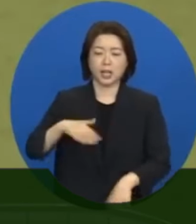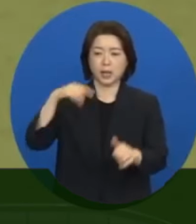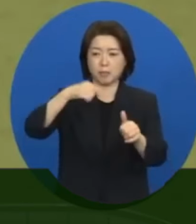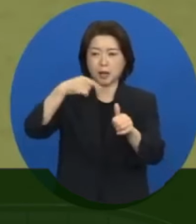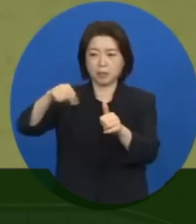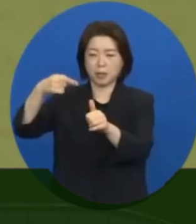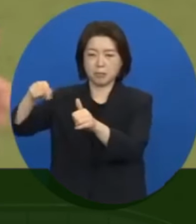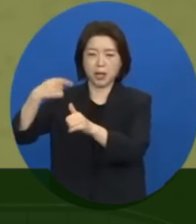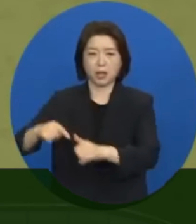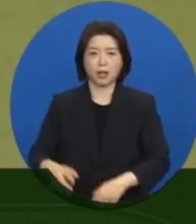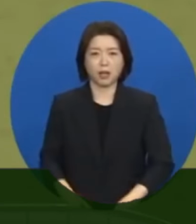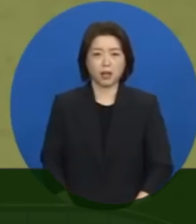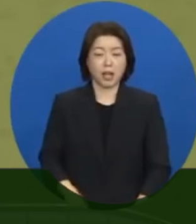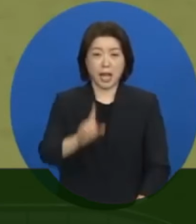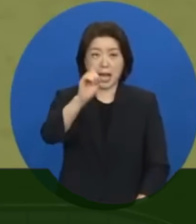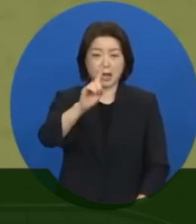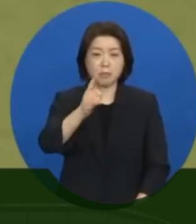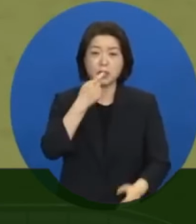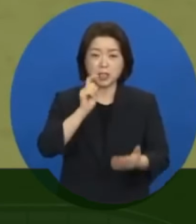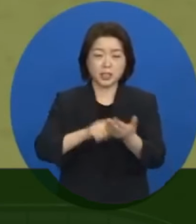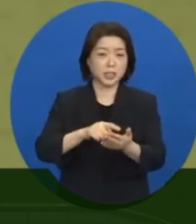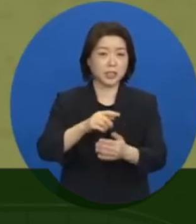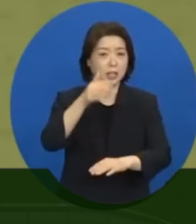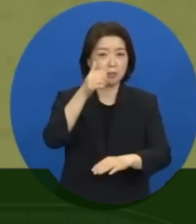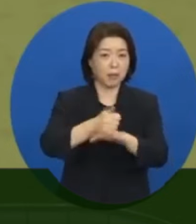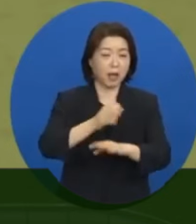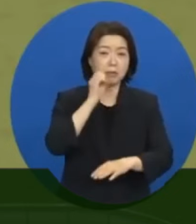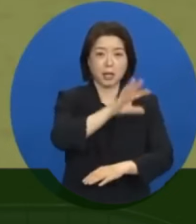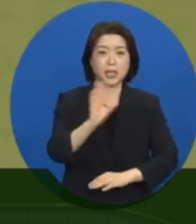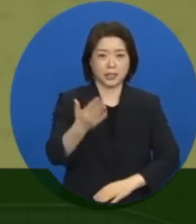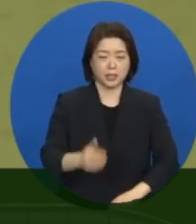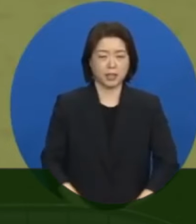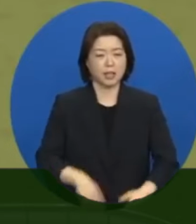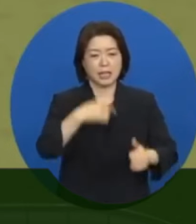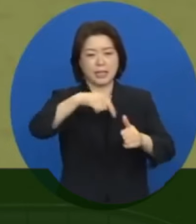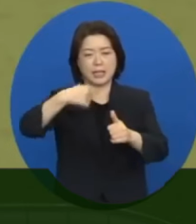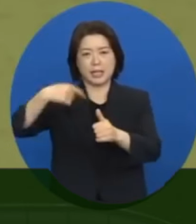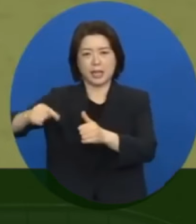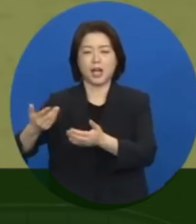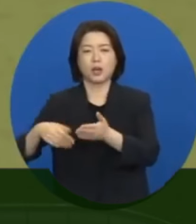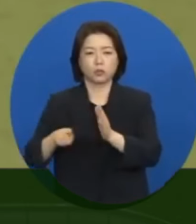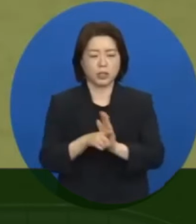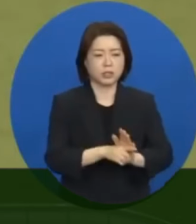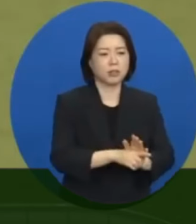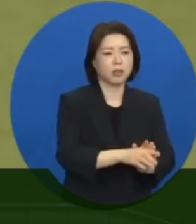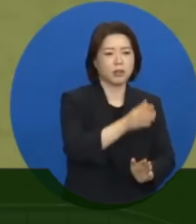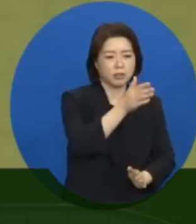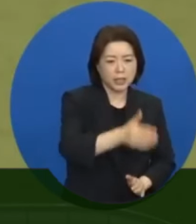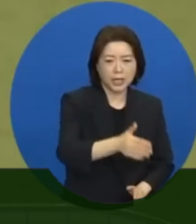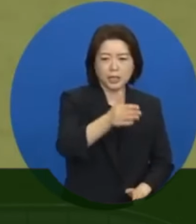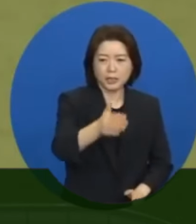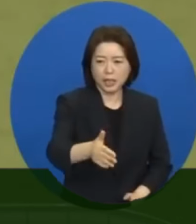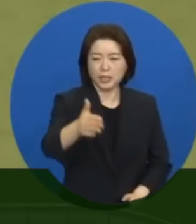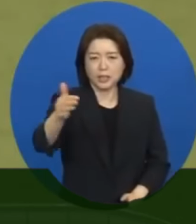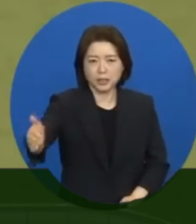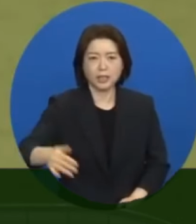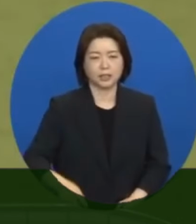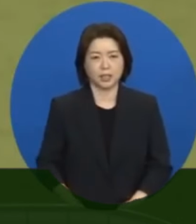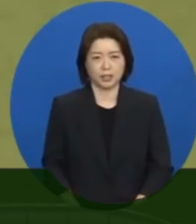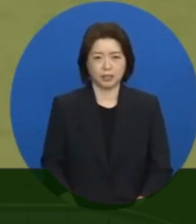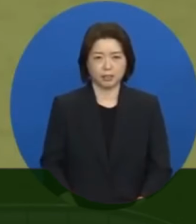이렇게 과정을 다 나눠서 하시냐 말씀드린 것처럼 치 다시는 사을 세웠을 때에 여론